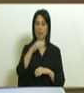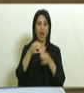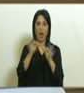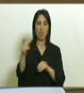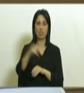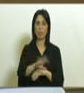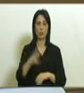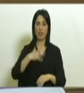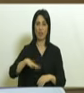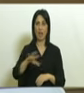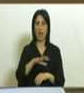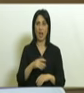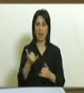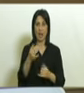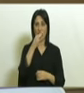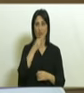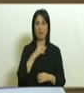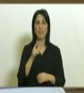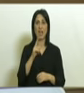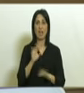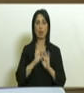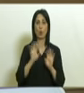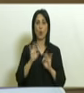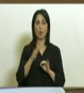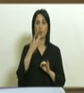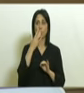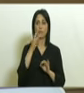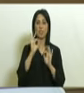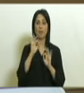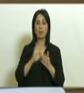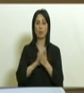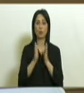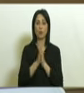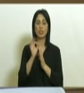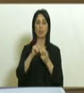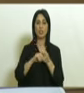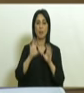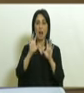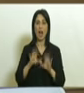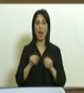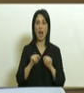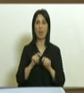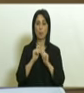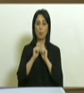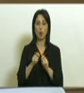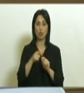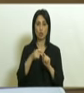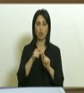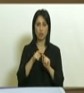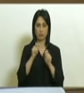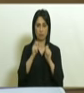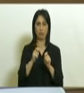შემოუშვათ ქვეყანაში. აი ახლა გვიპასუხეთ, რატო განმარტეთ უცხოელთა სამართლებრივი მდგომარეობის შესახებ კანონით მონიჭებული ეს